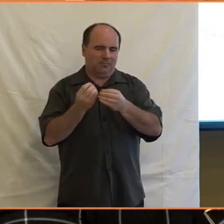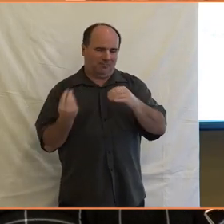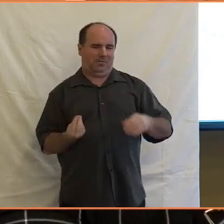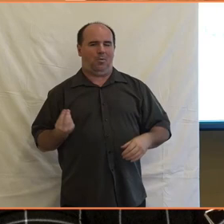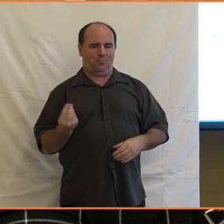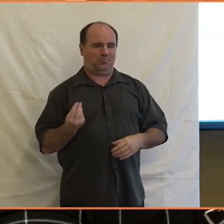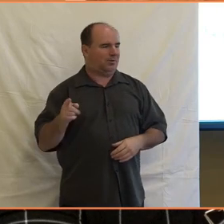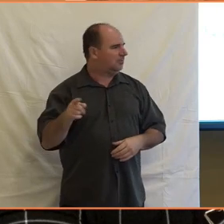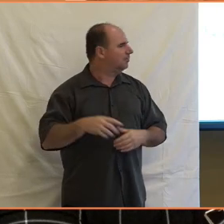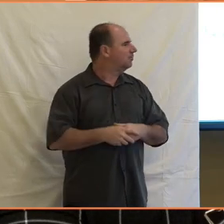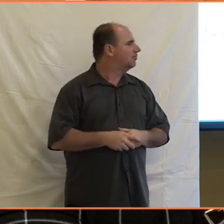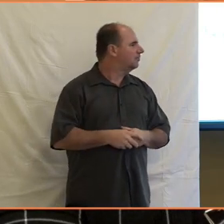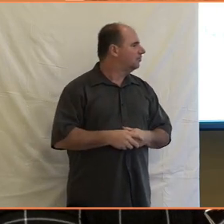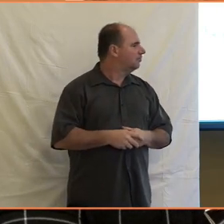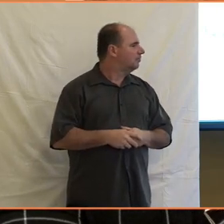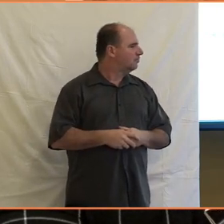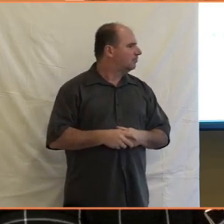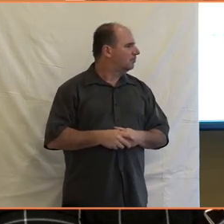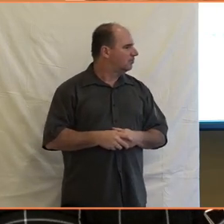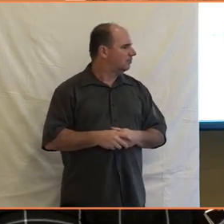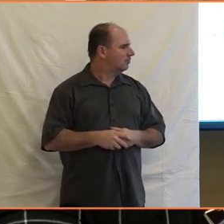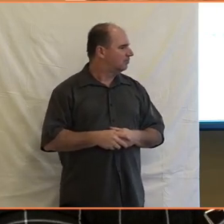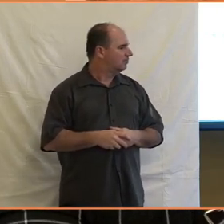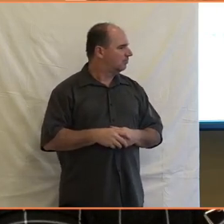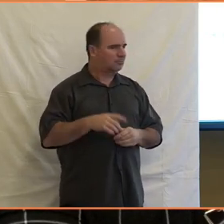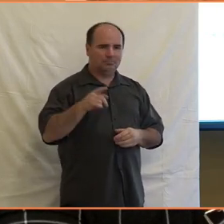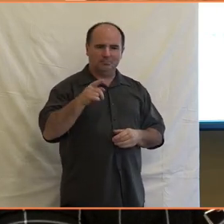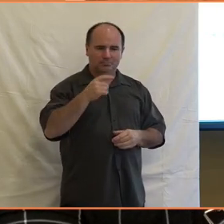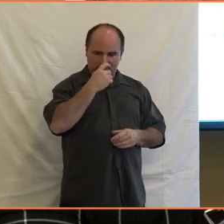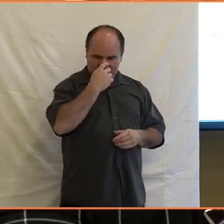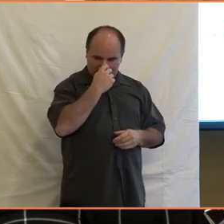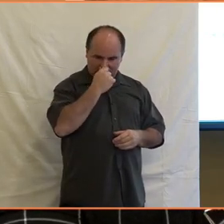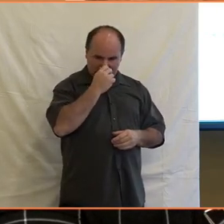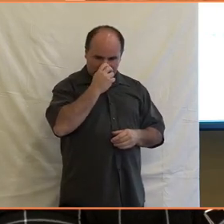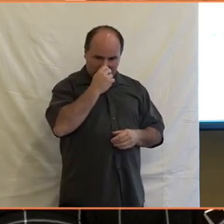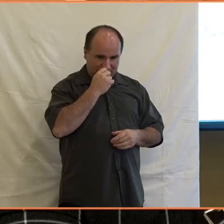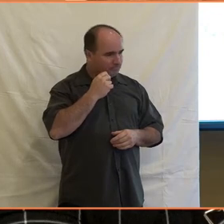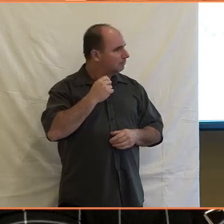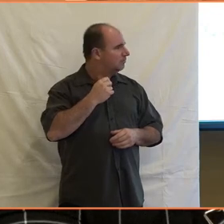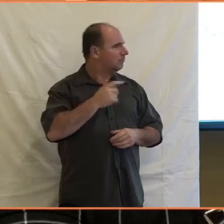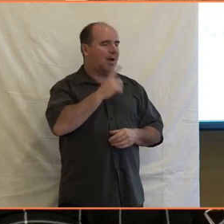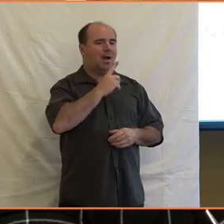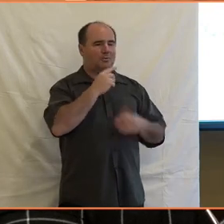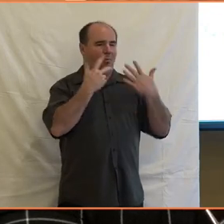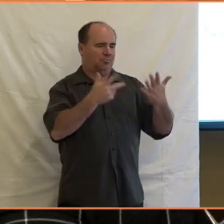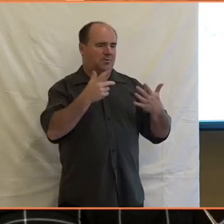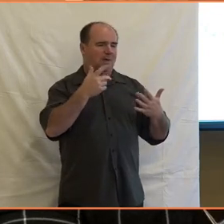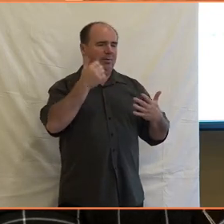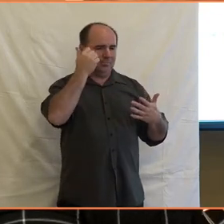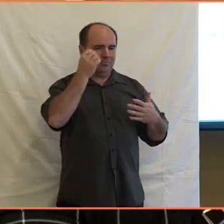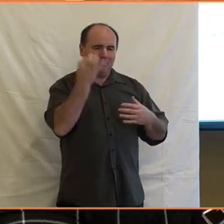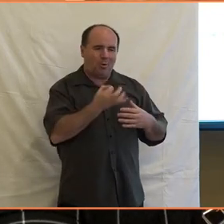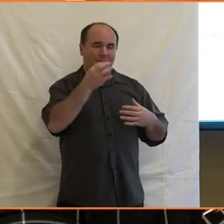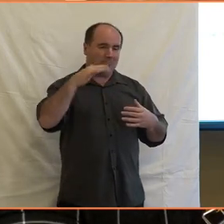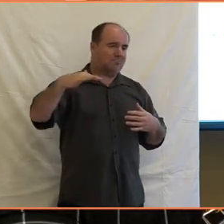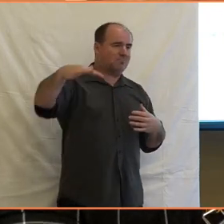populaci pohybuje někde okolo 80% populace. S tím, že vlastně